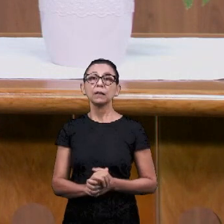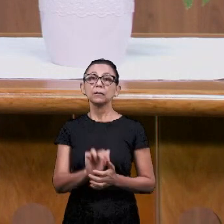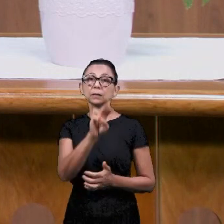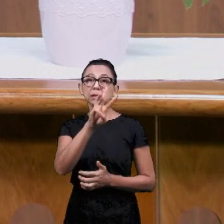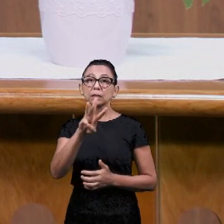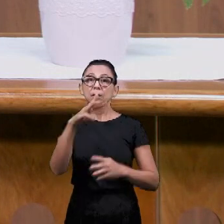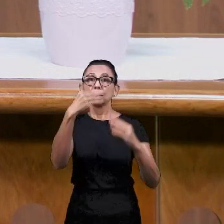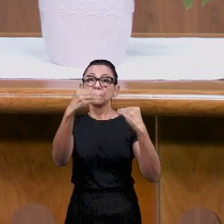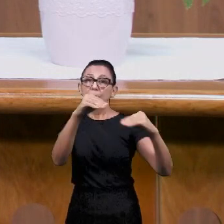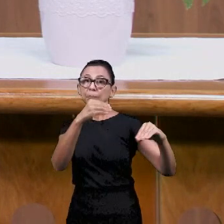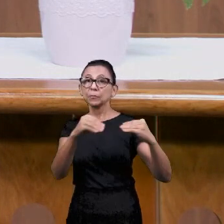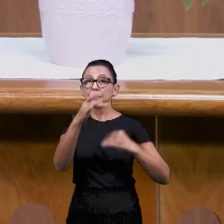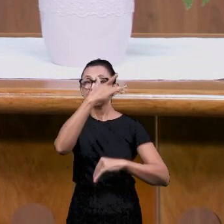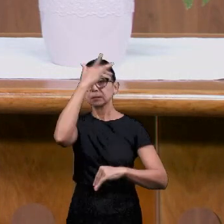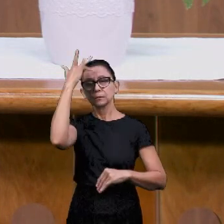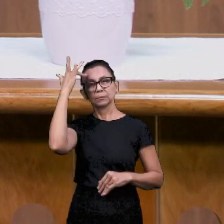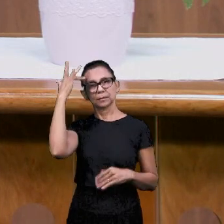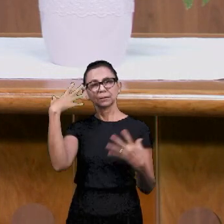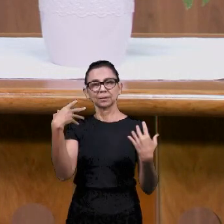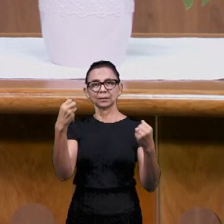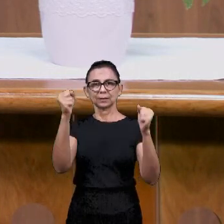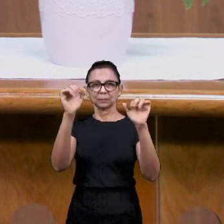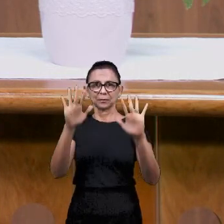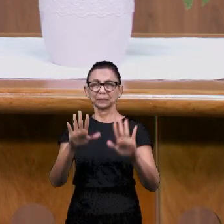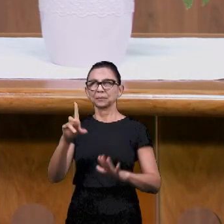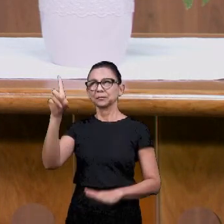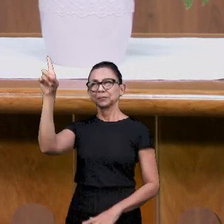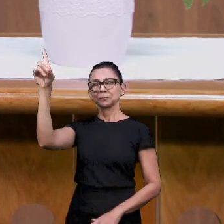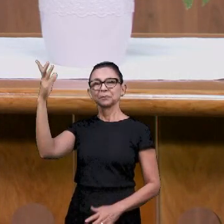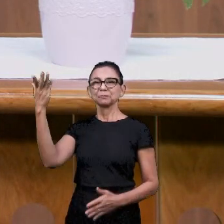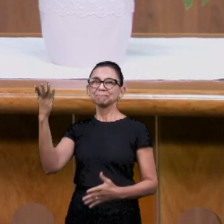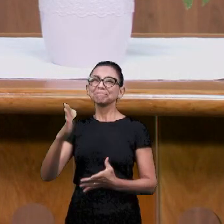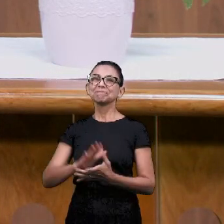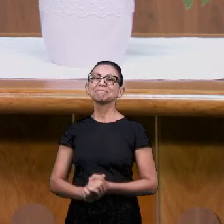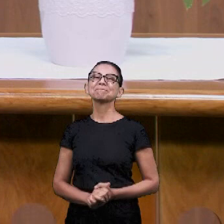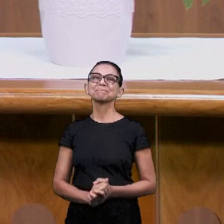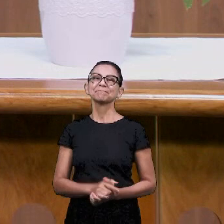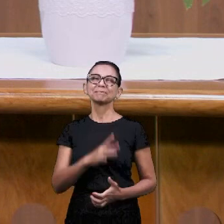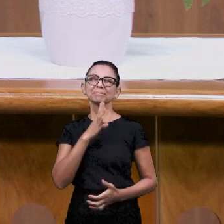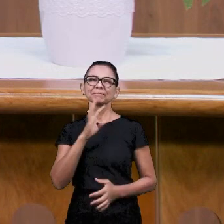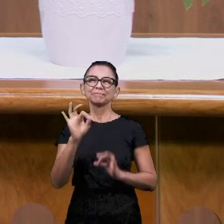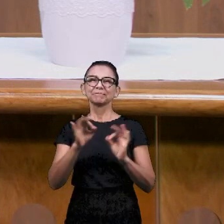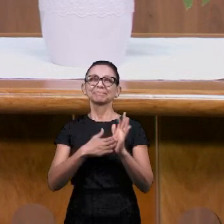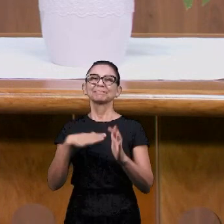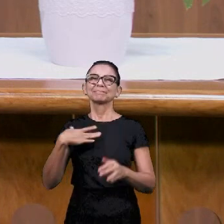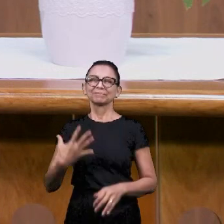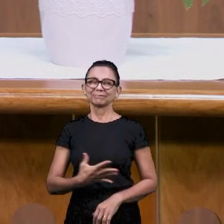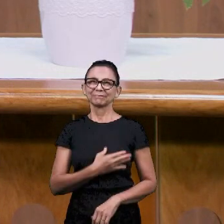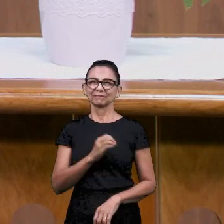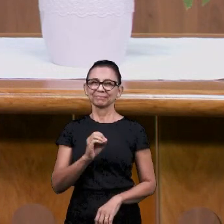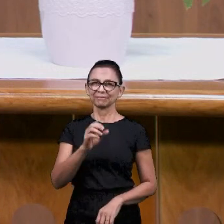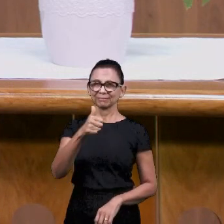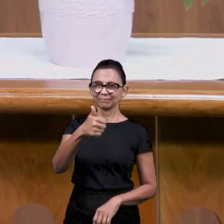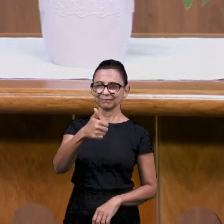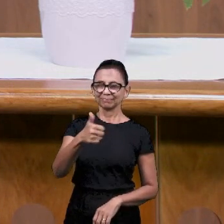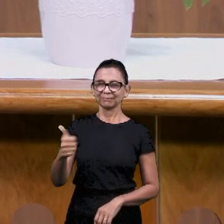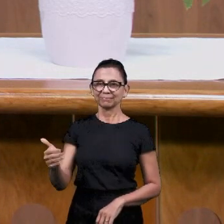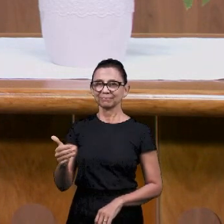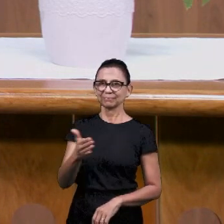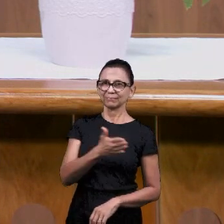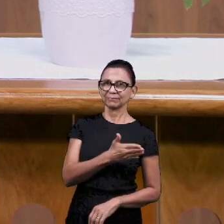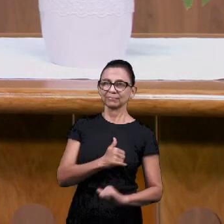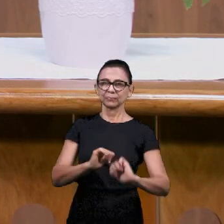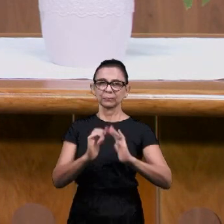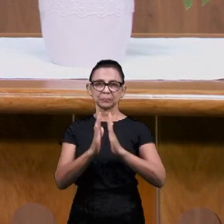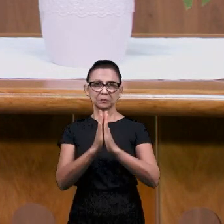assister au culte et recevoir une bénédiction de la part du Seigneur et vivre le projet du salut. Mais nous allons donc prier pour remettre notre culte